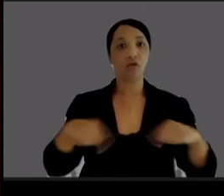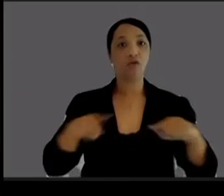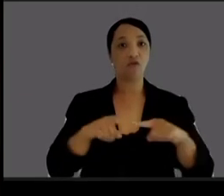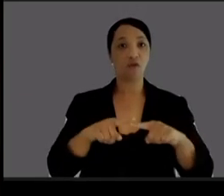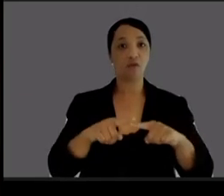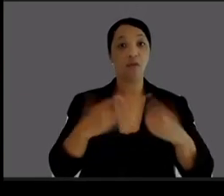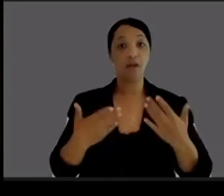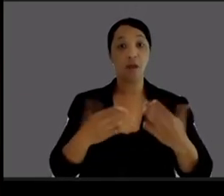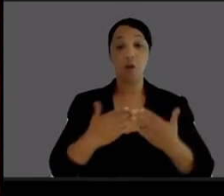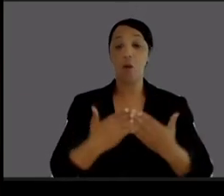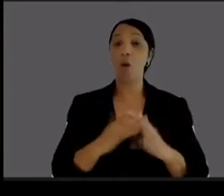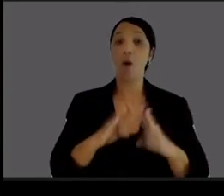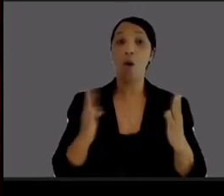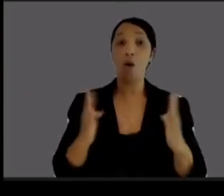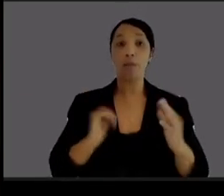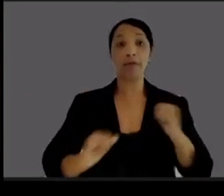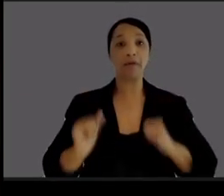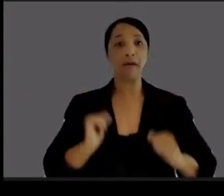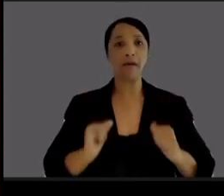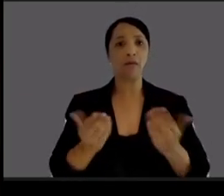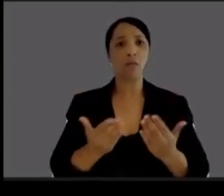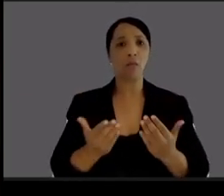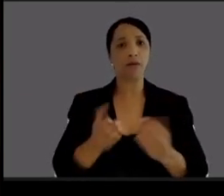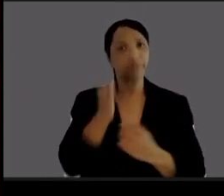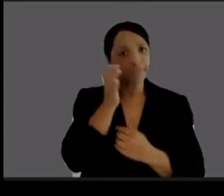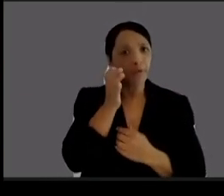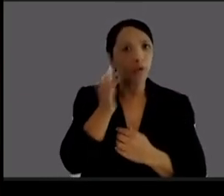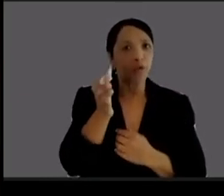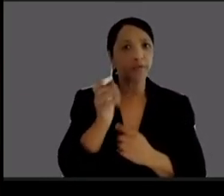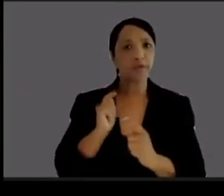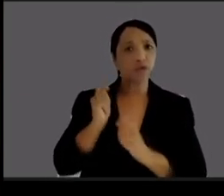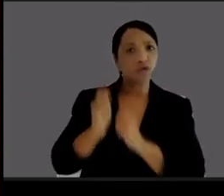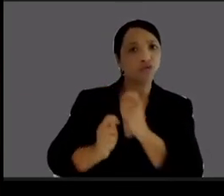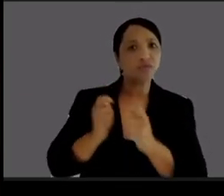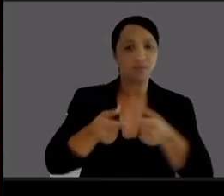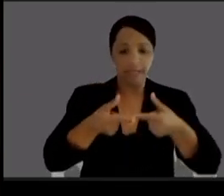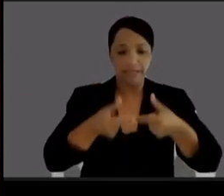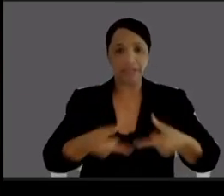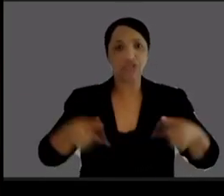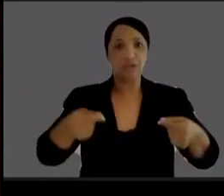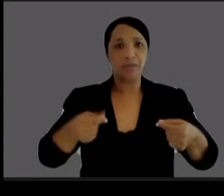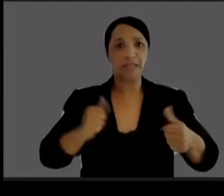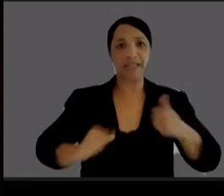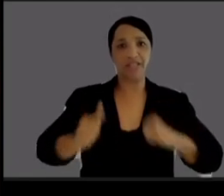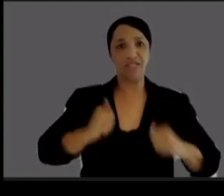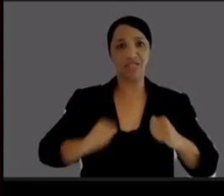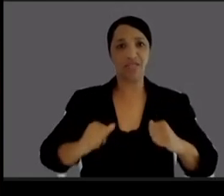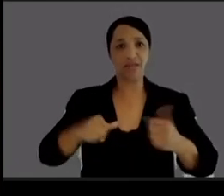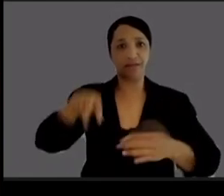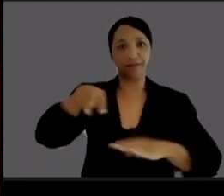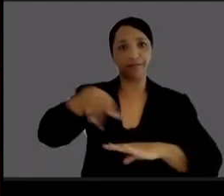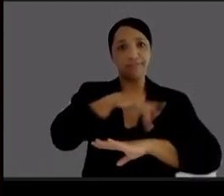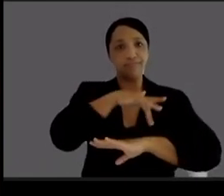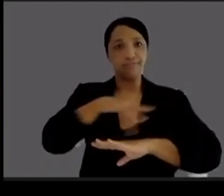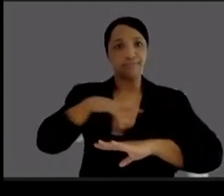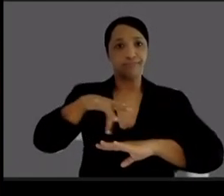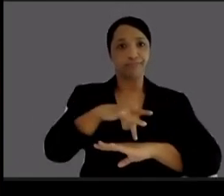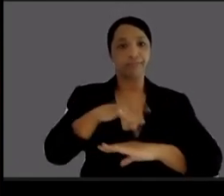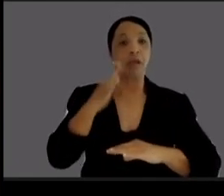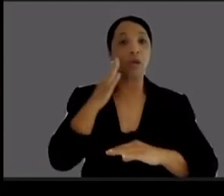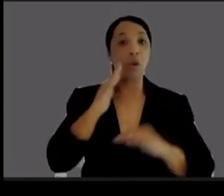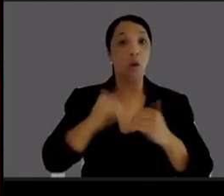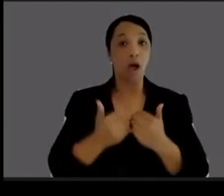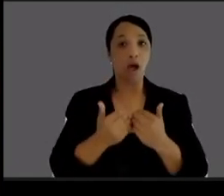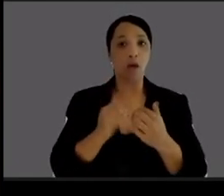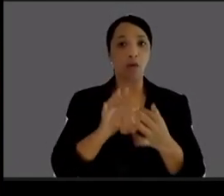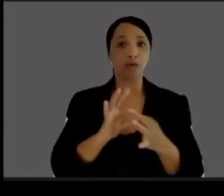て日本の伝統芸能である歌舞伎をアレンジした歌舞伎2ライオンwithサスメディア